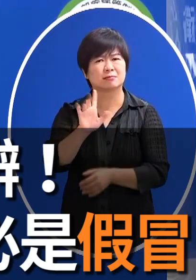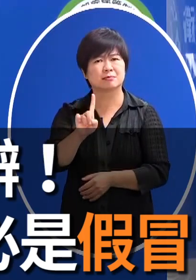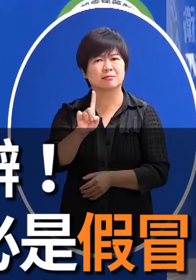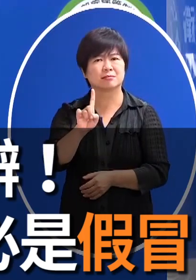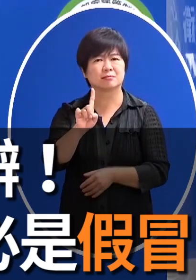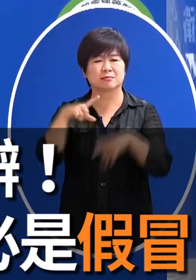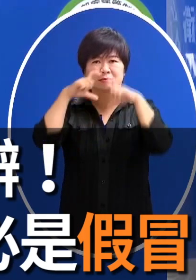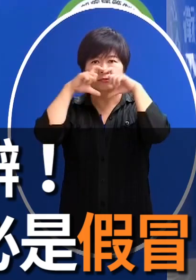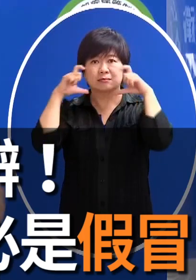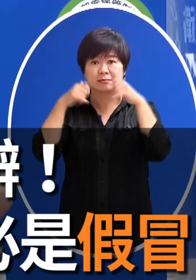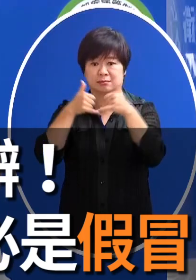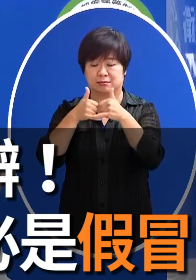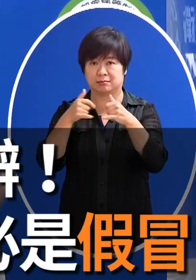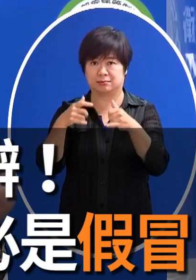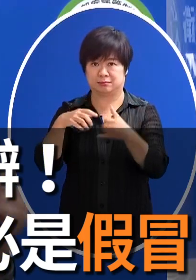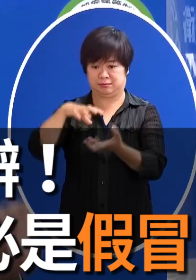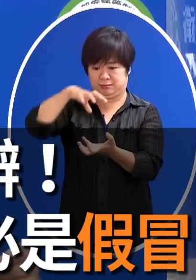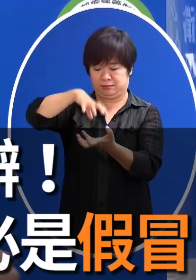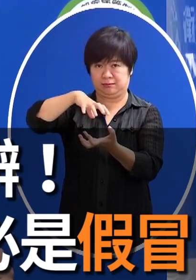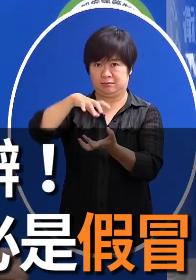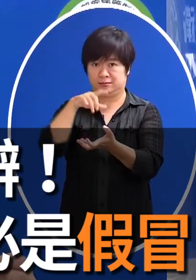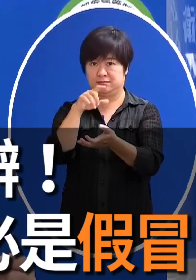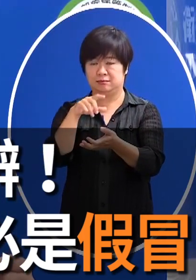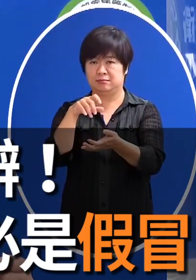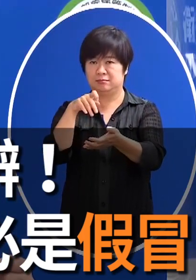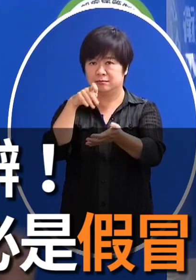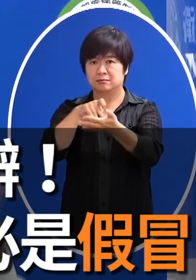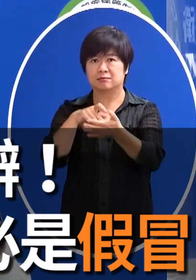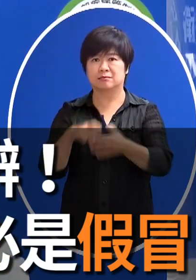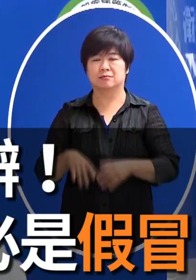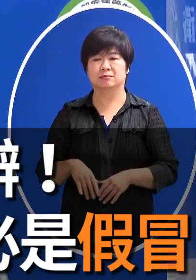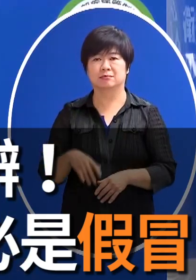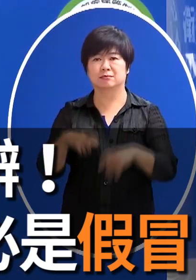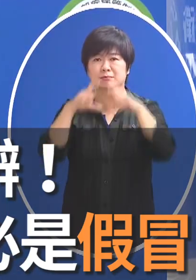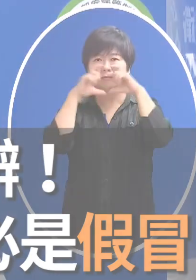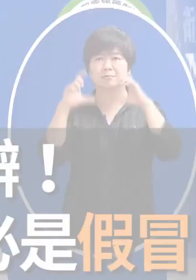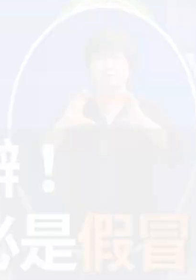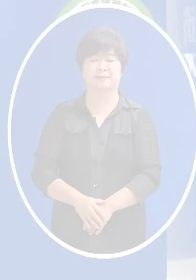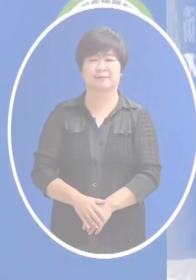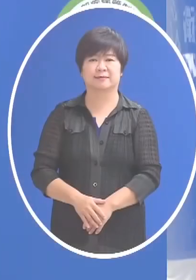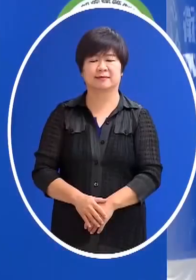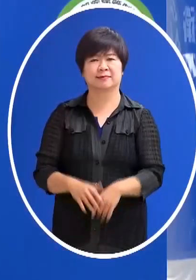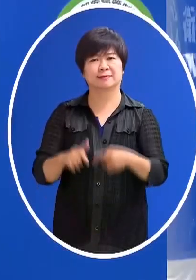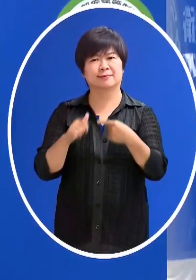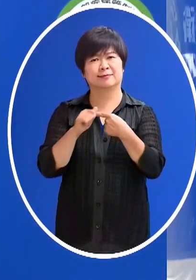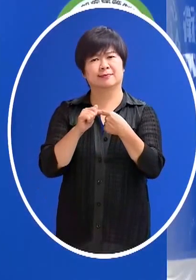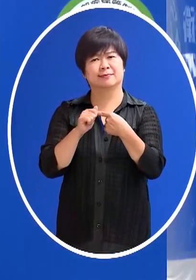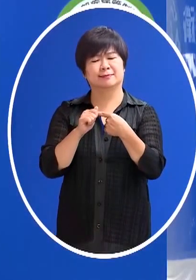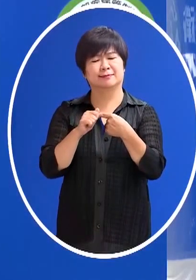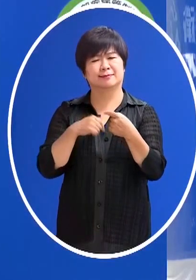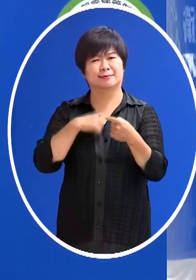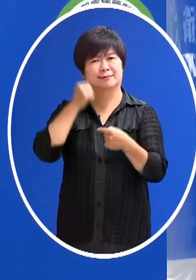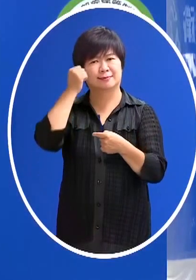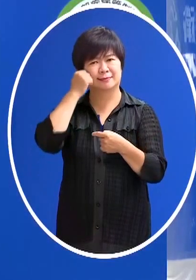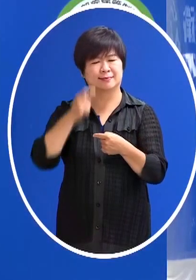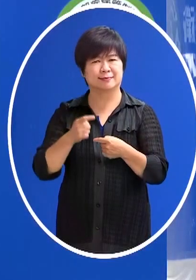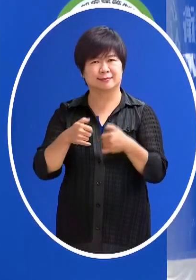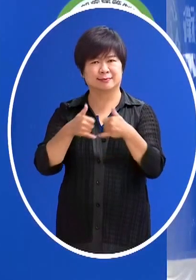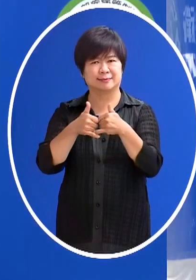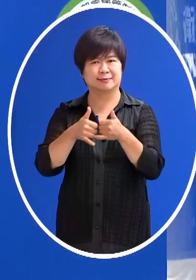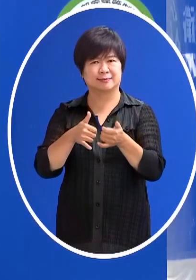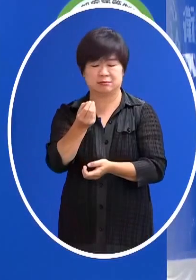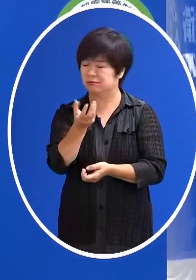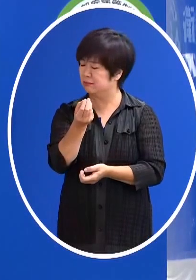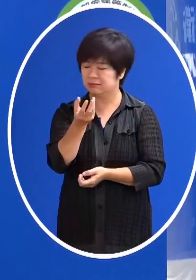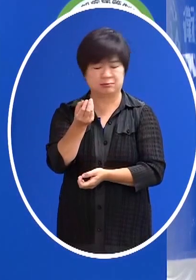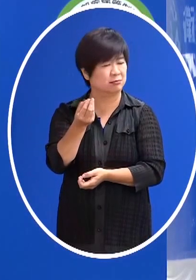口罩实名制的外包装写的口罩国家队，那一定是假冒的了。我记得口罩实名制好像没有